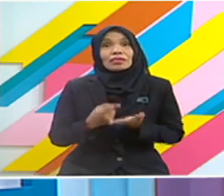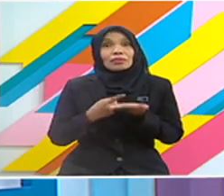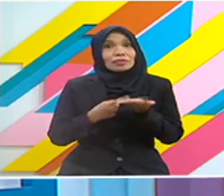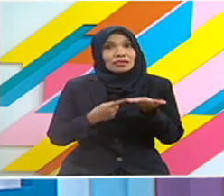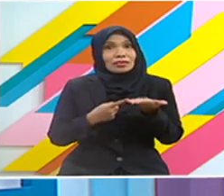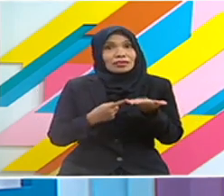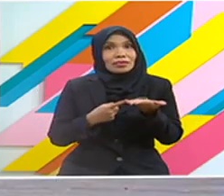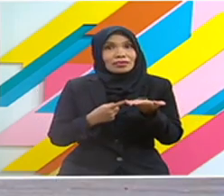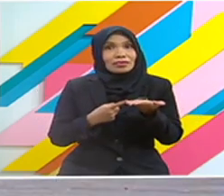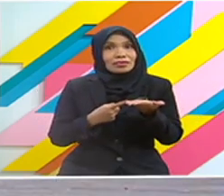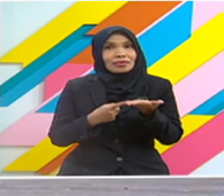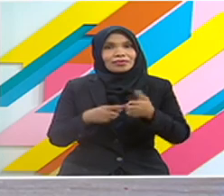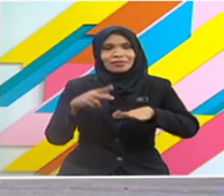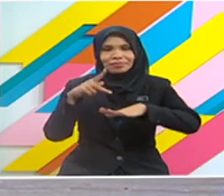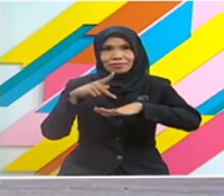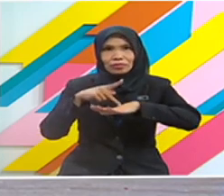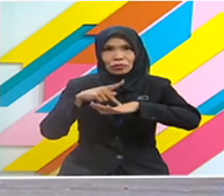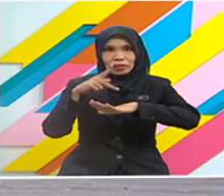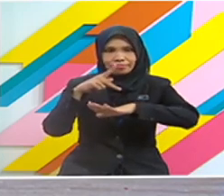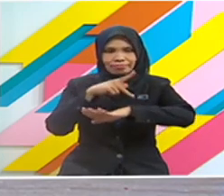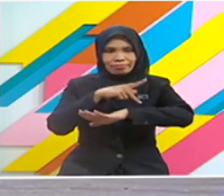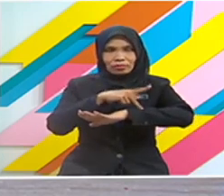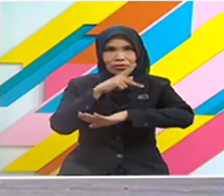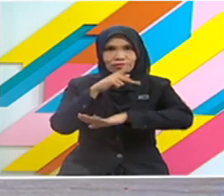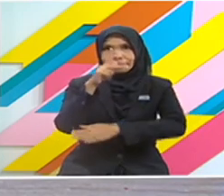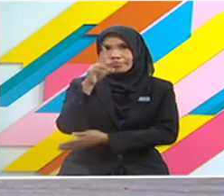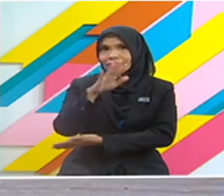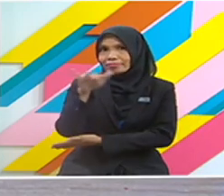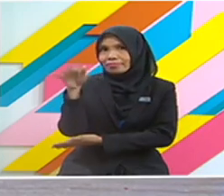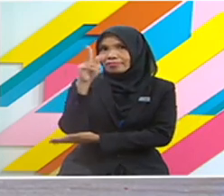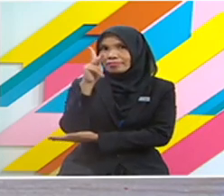boleh teka tak? Kulit. Ah, kulit. Bagus. Kulit. Eja macam mana kulit?